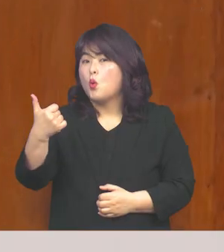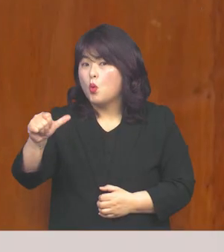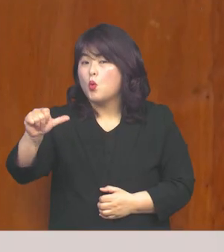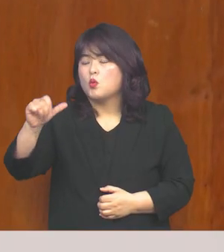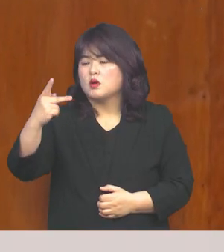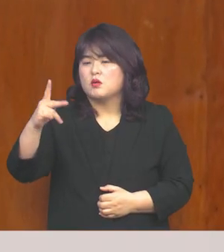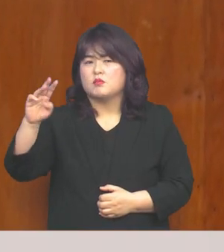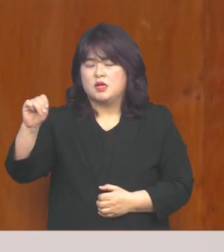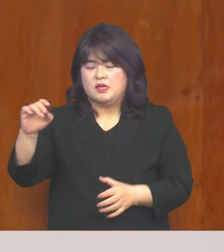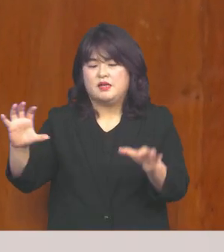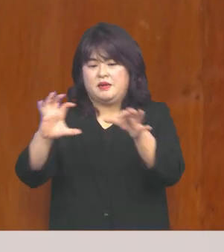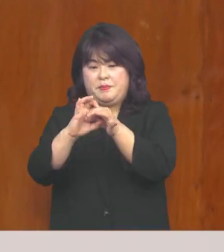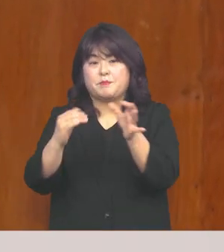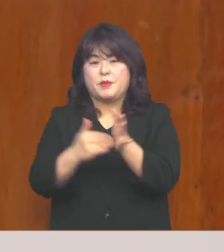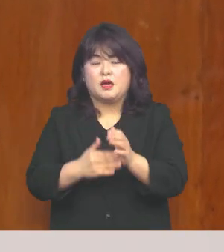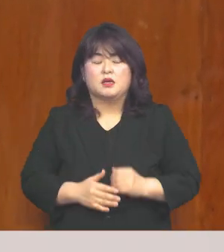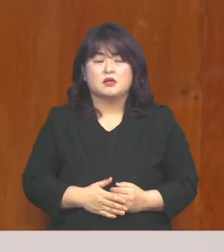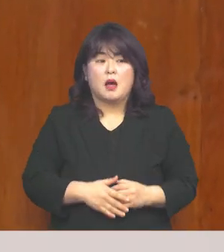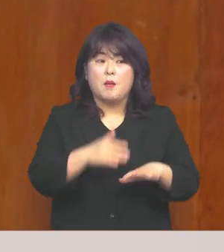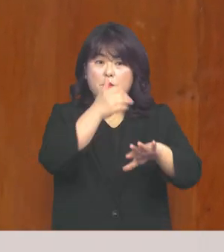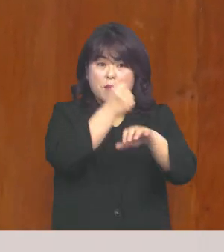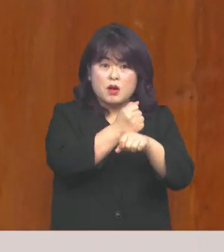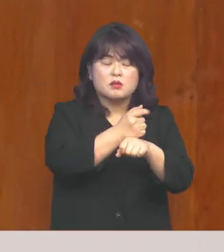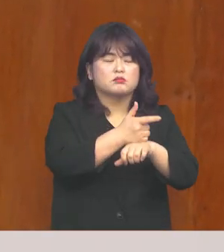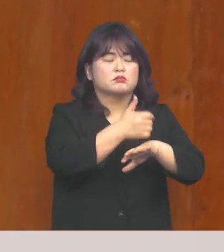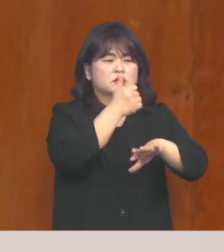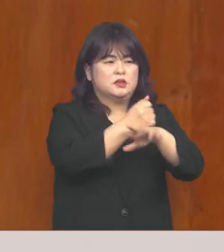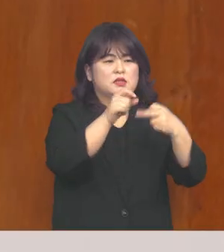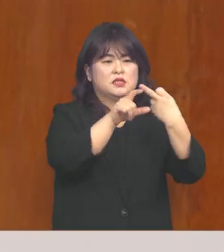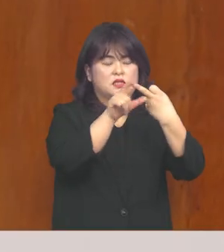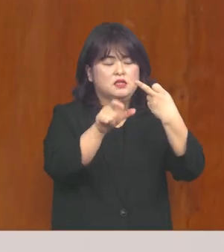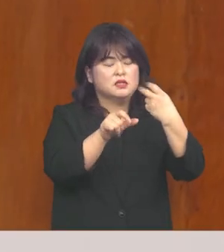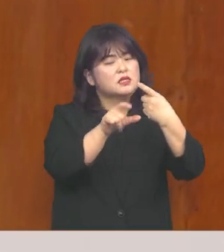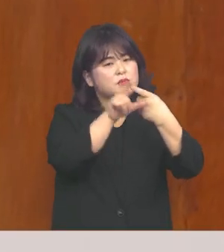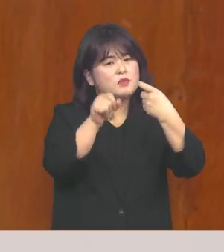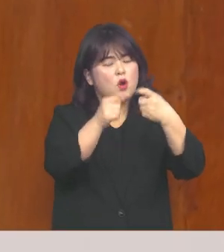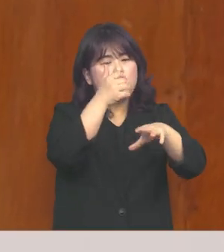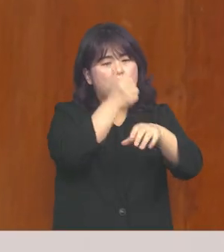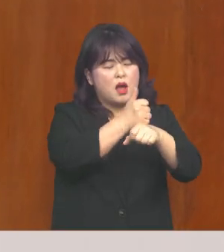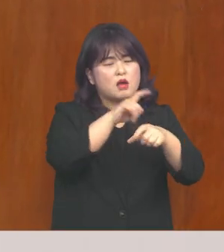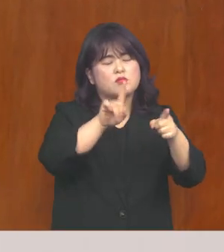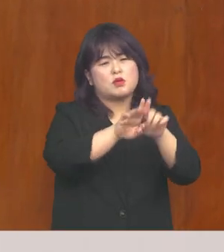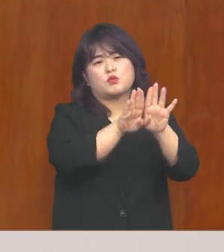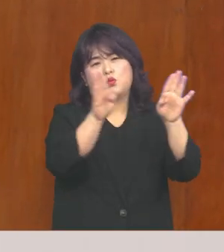드디어 11월 말부터 도시가스가 공급이